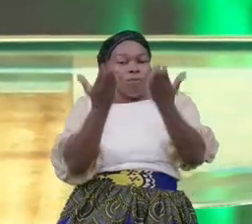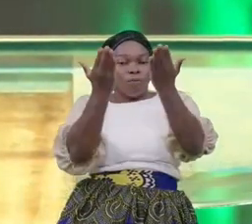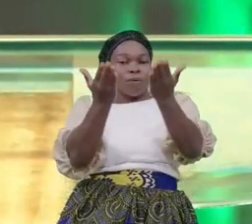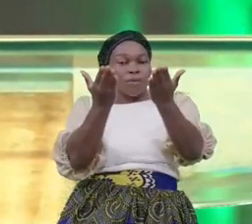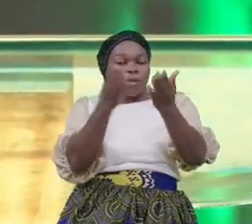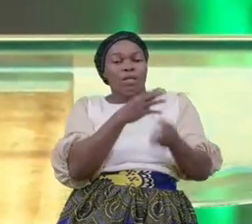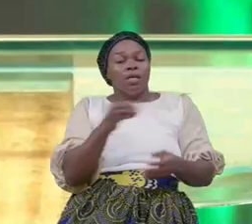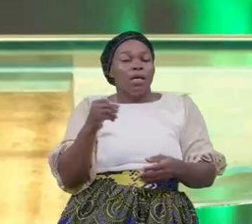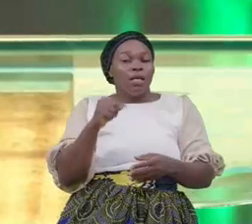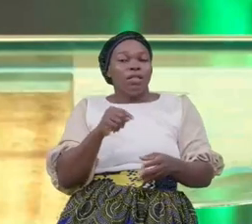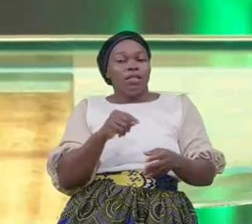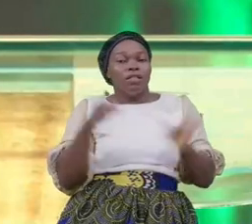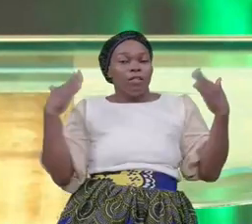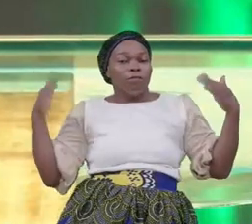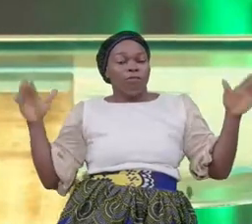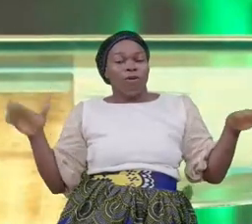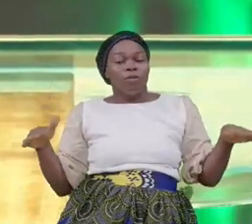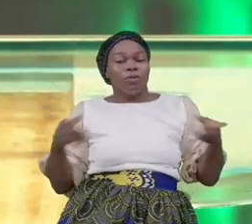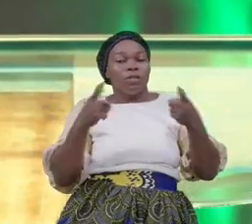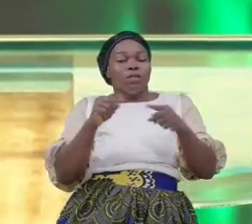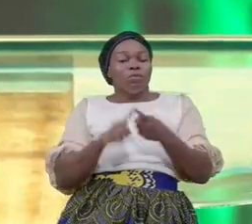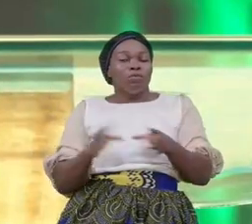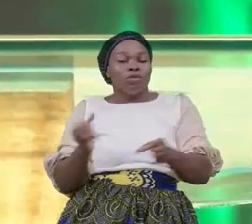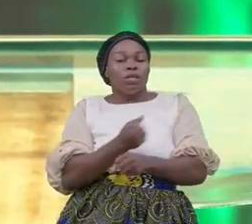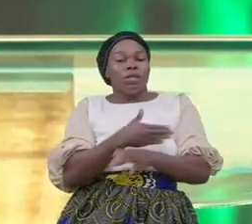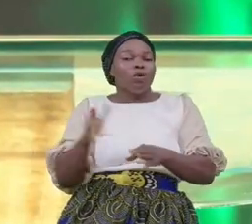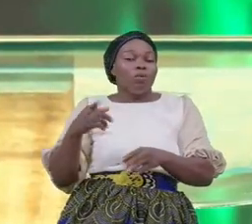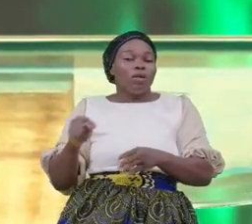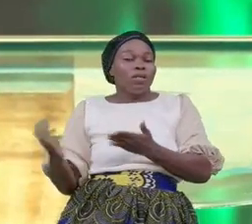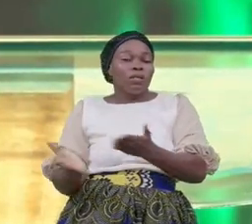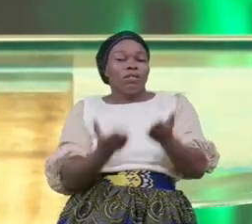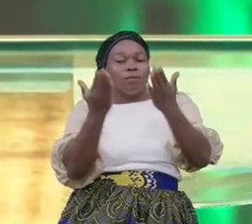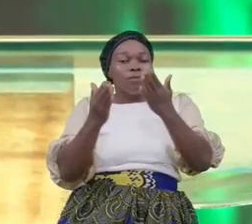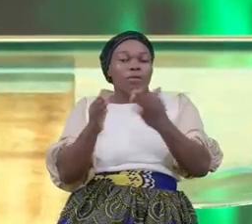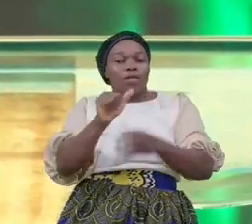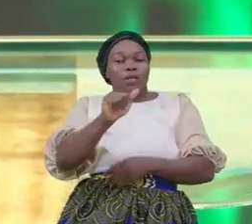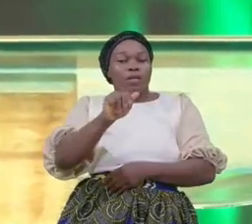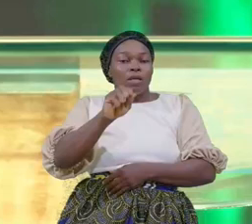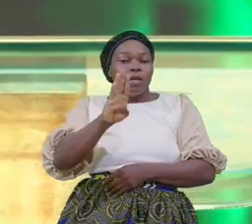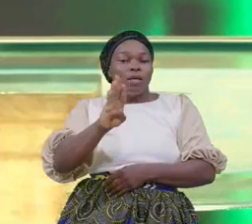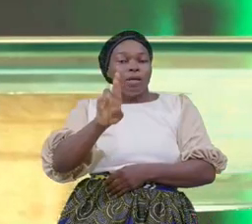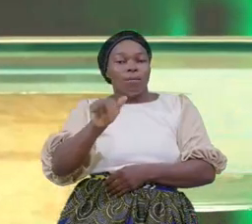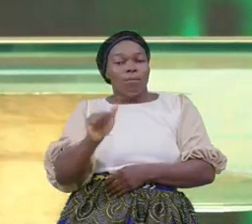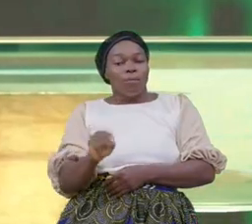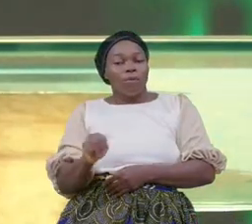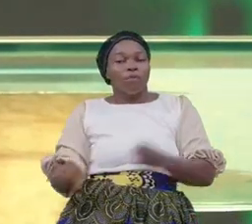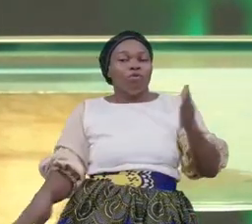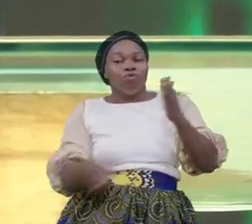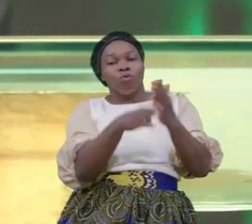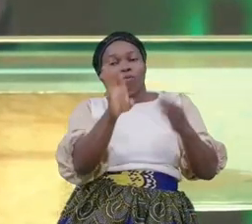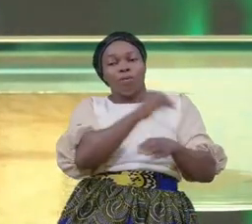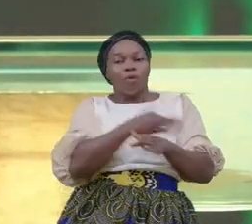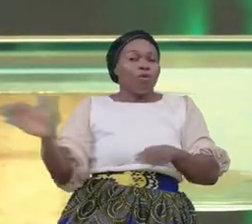pour ôter le sacrifice, Abraham les a chassés. Maintenant voyons